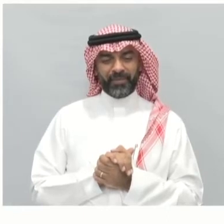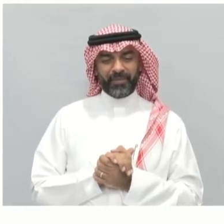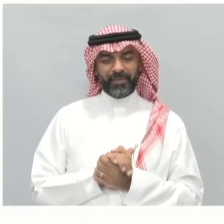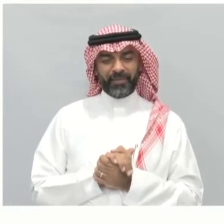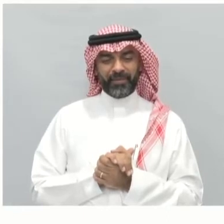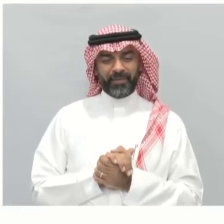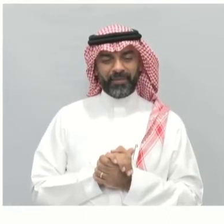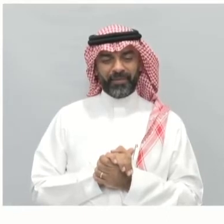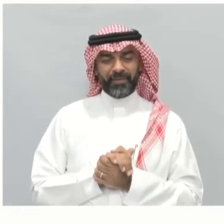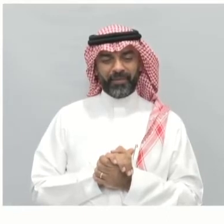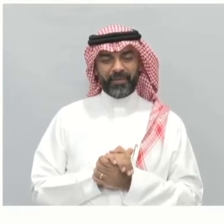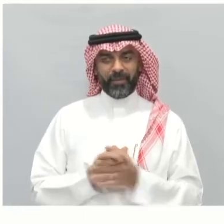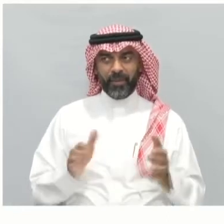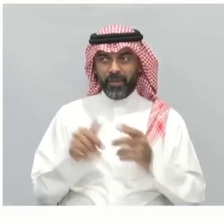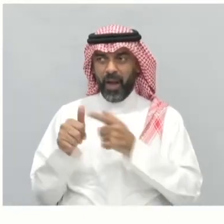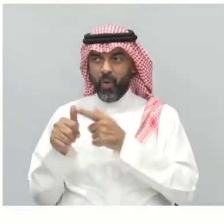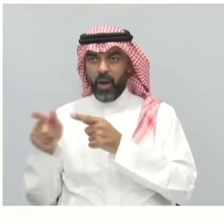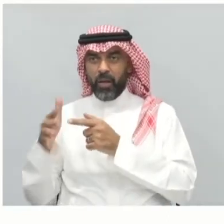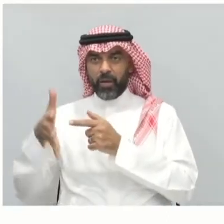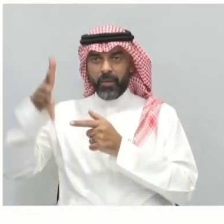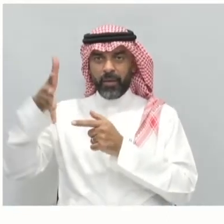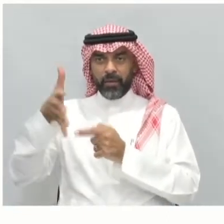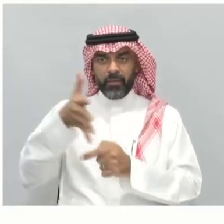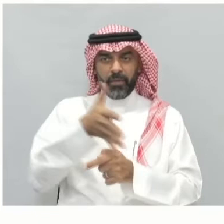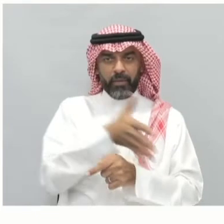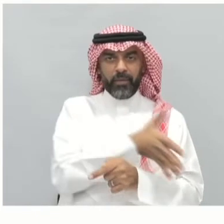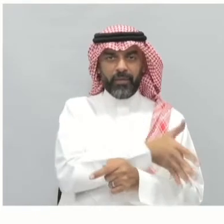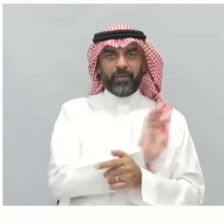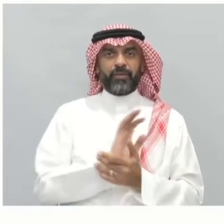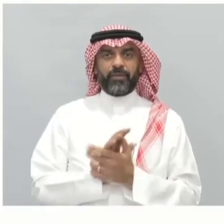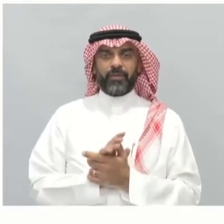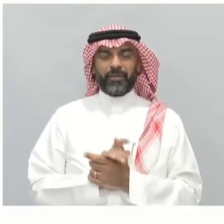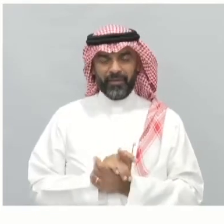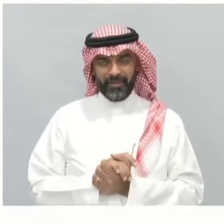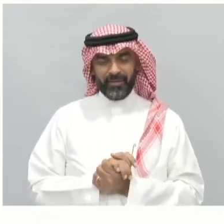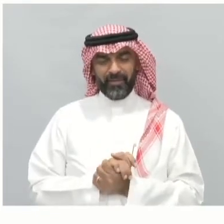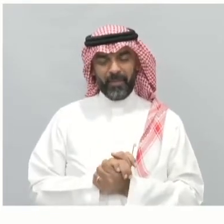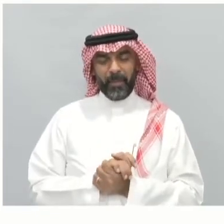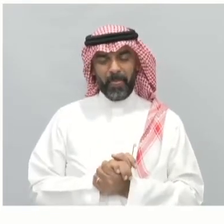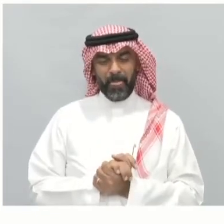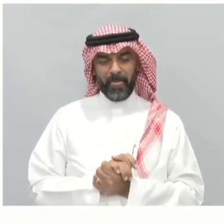فراح يكون ترتيب حسب الاكبر تخيل مرتبين حسب الاكبر